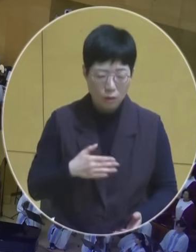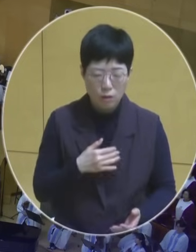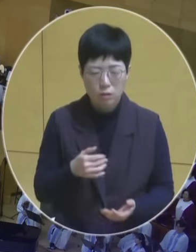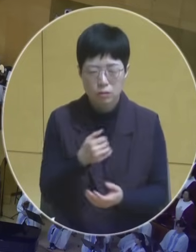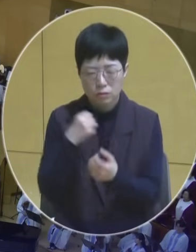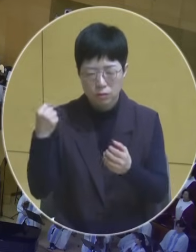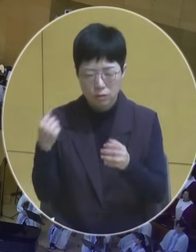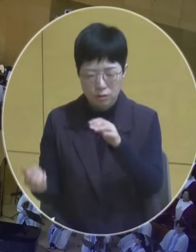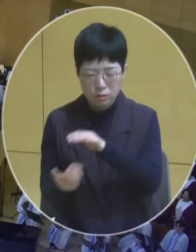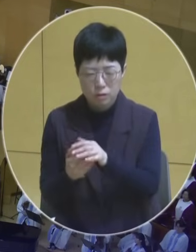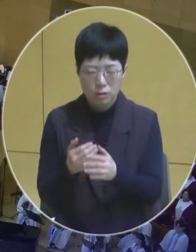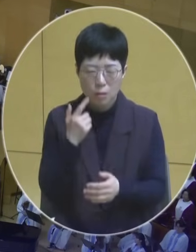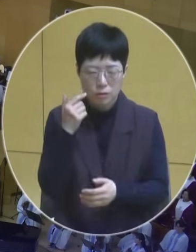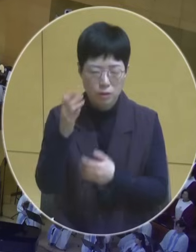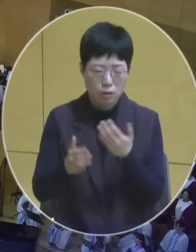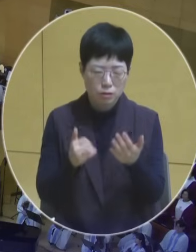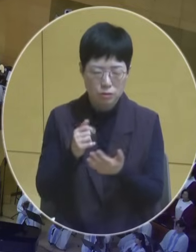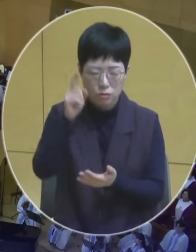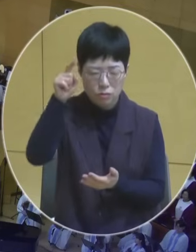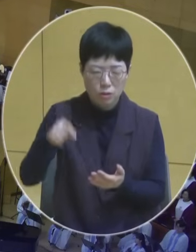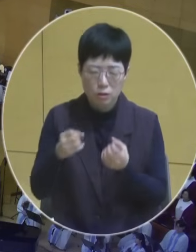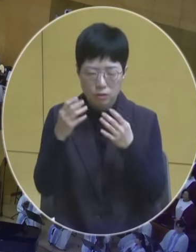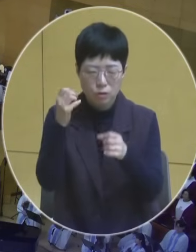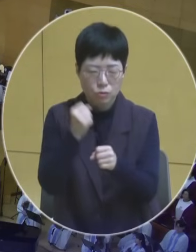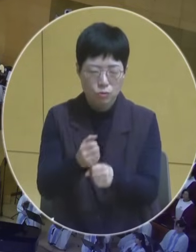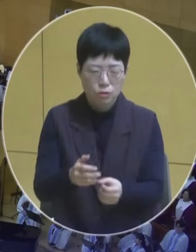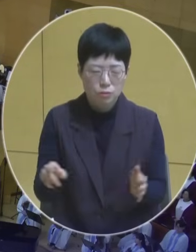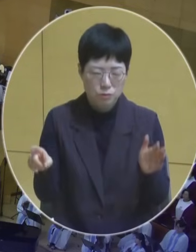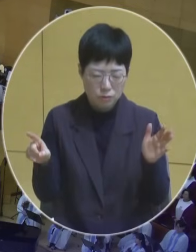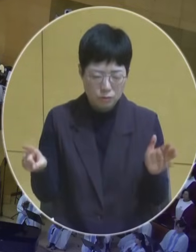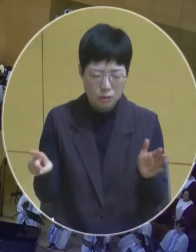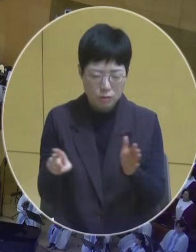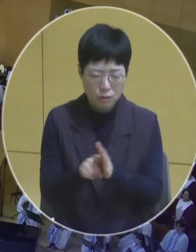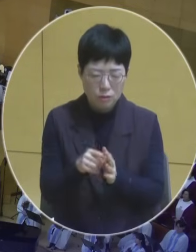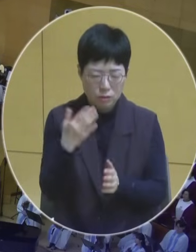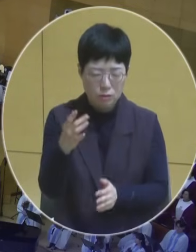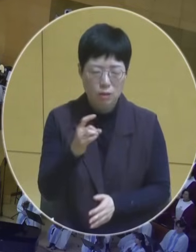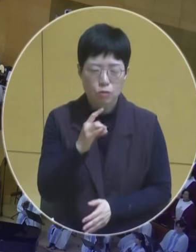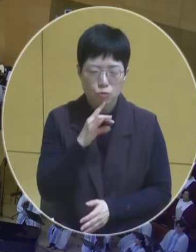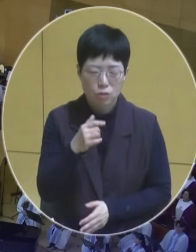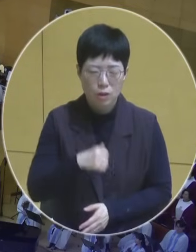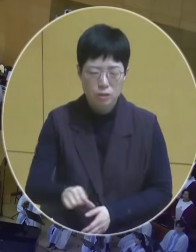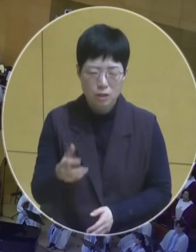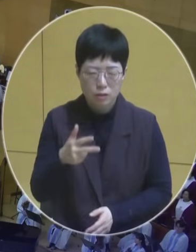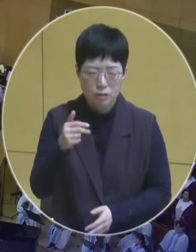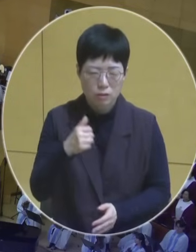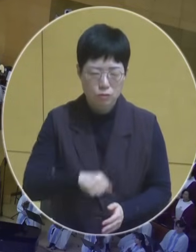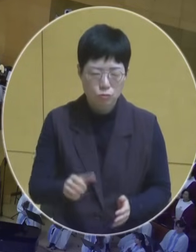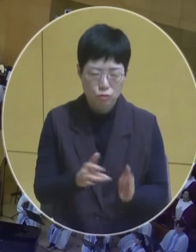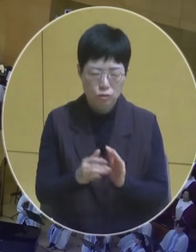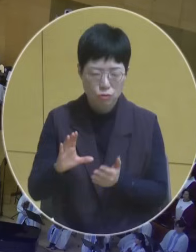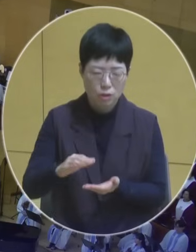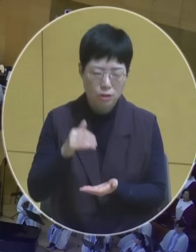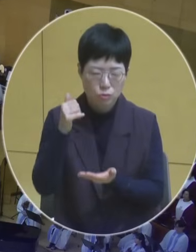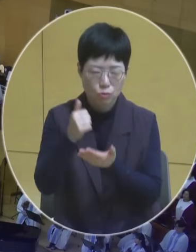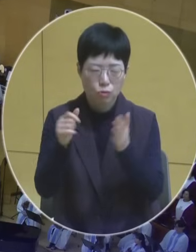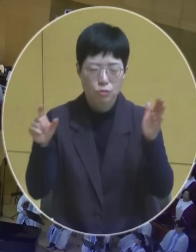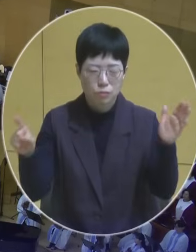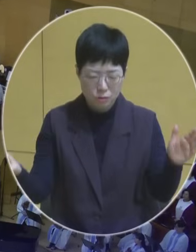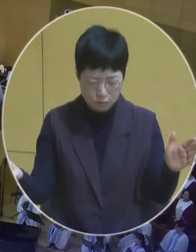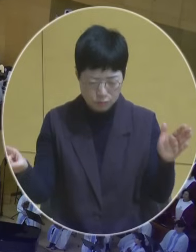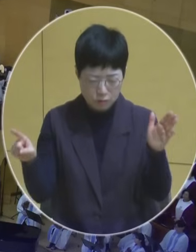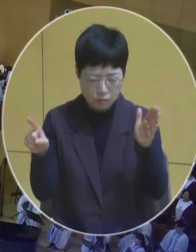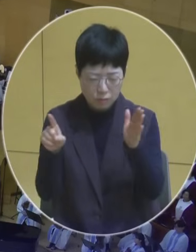나는 전능하신 아버지 하나님 천지의 창조주를 믿습니다. 나는 그의 유일하신 아들 우리 주